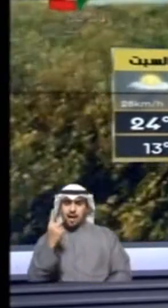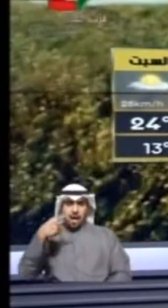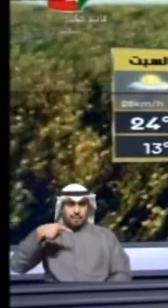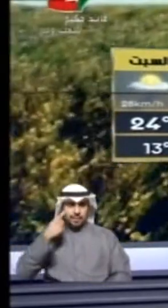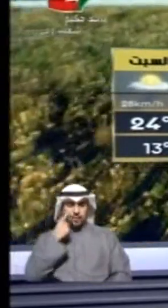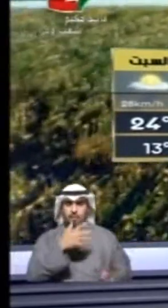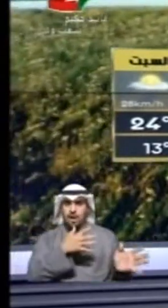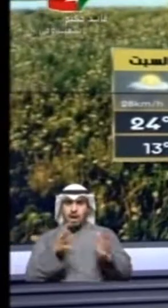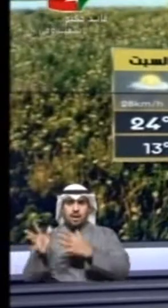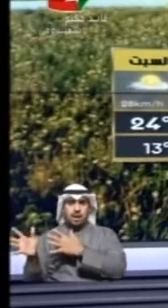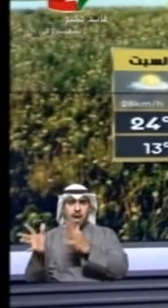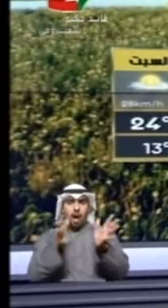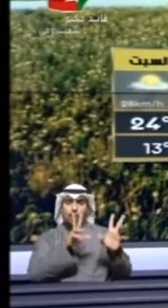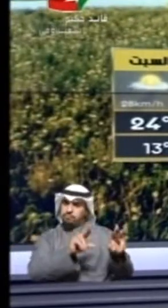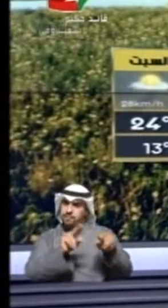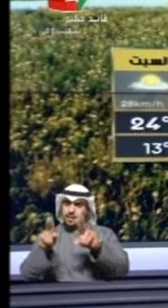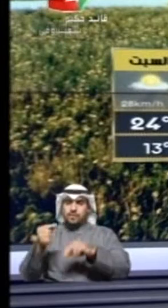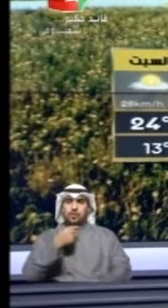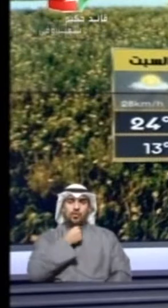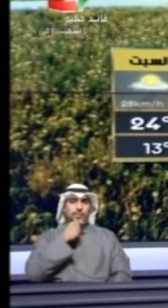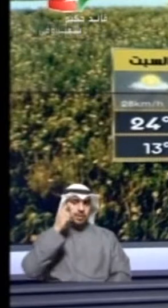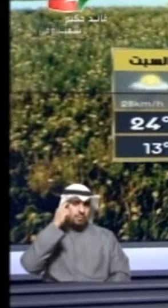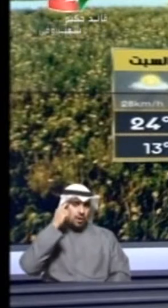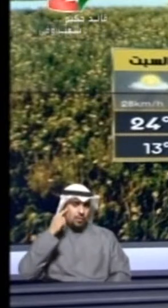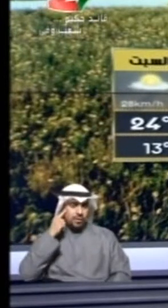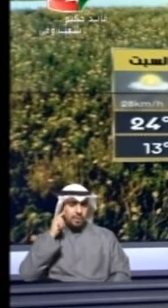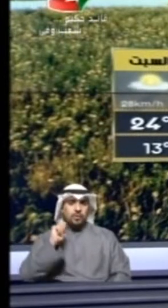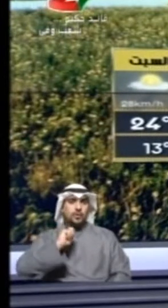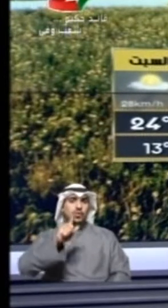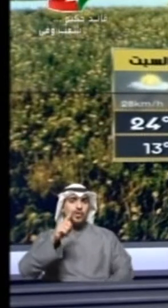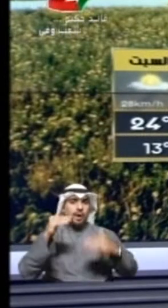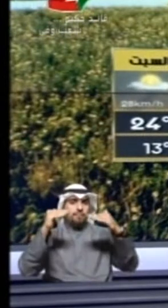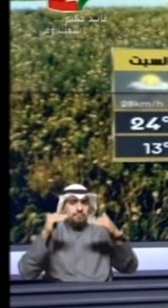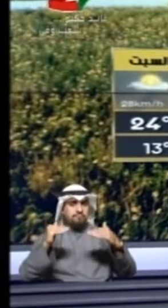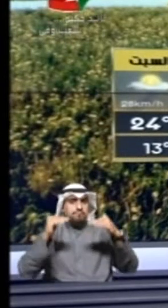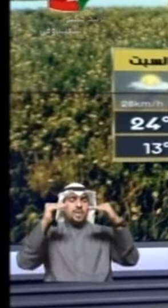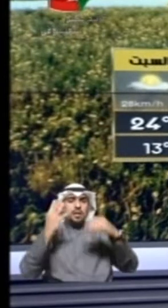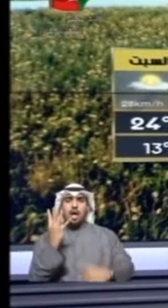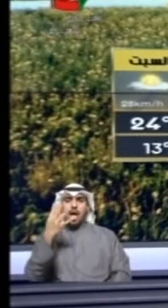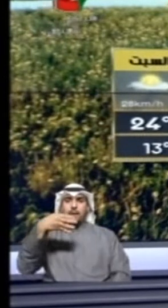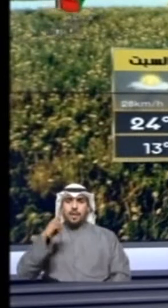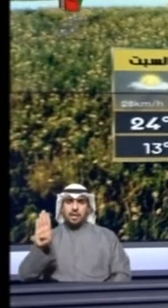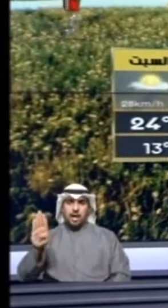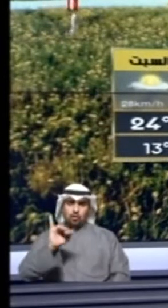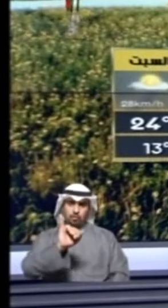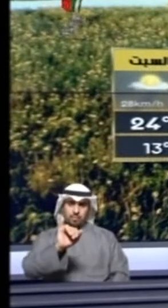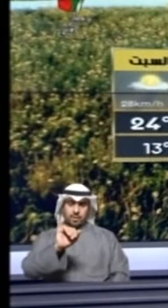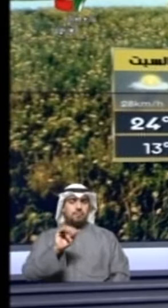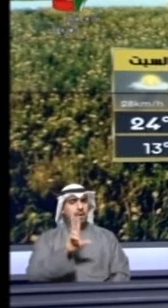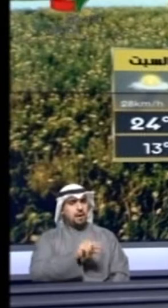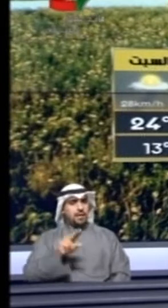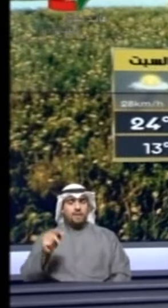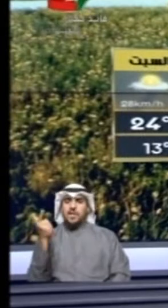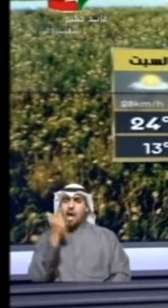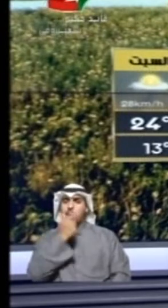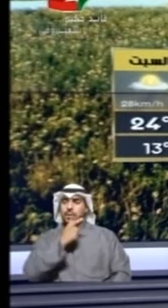معنا الهواء الكوس في يوم الجمعة والسبت، لكن تصل سرعتها في يوم الجمعة إلى 40 كيلومتر في الساعة، أجواء أيضا راح تستمر غائمة جزئيا